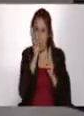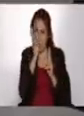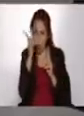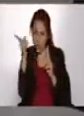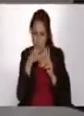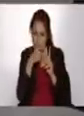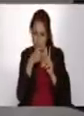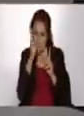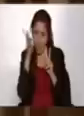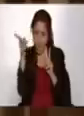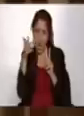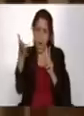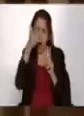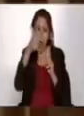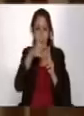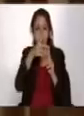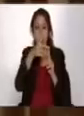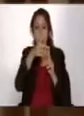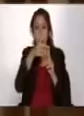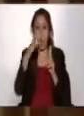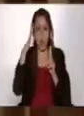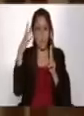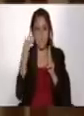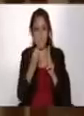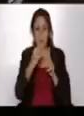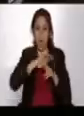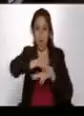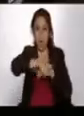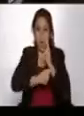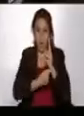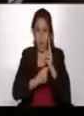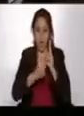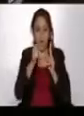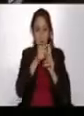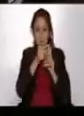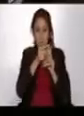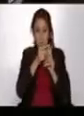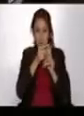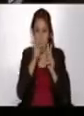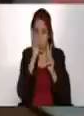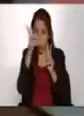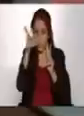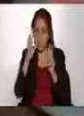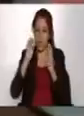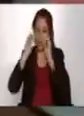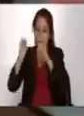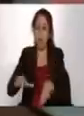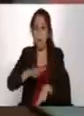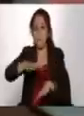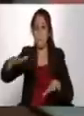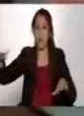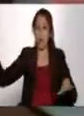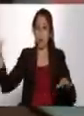يا أستاذ عمرو ده حسيتوا بإيه أنتوا التلاتة؟ أستاذ عمرو ما أخش، أنا كنت خشة الجلسة فانا